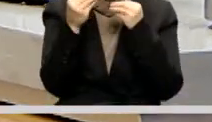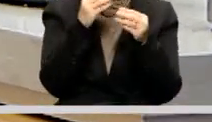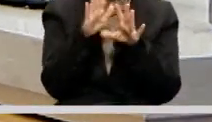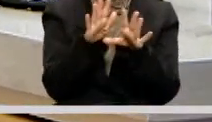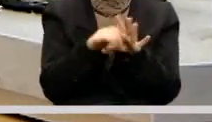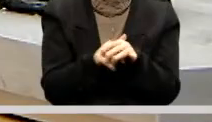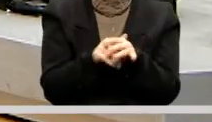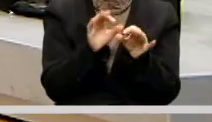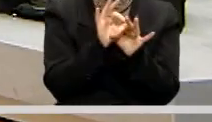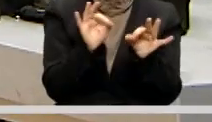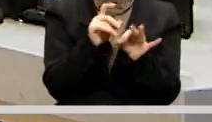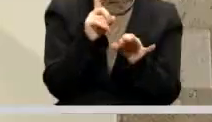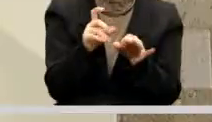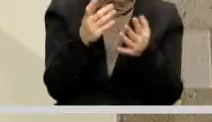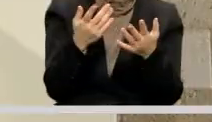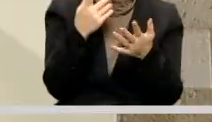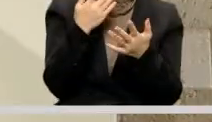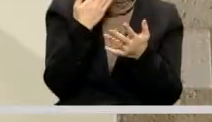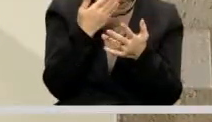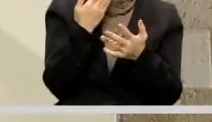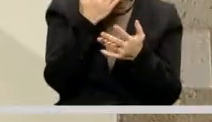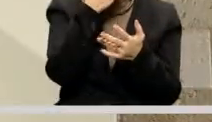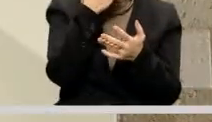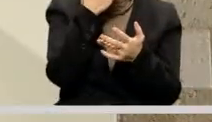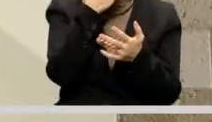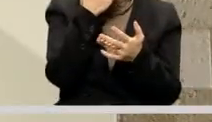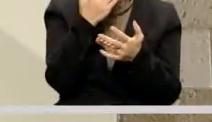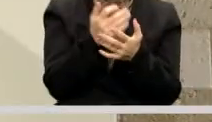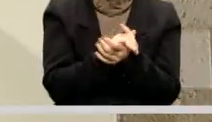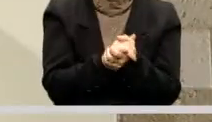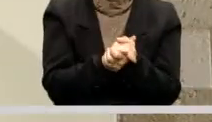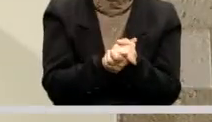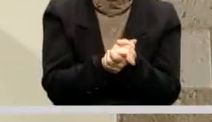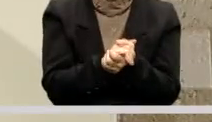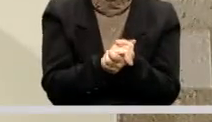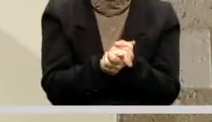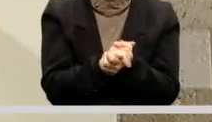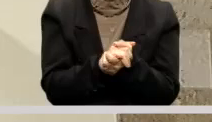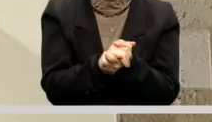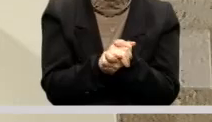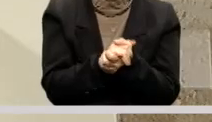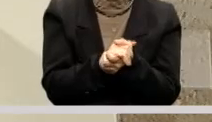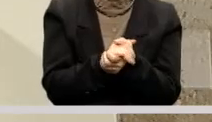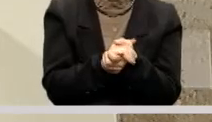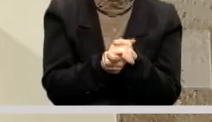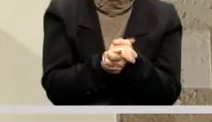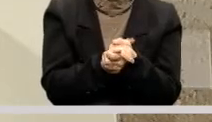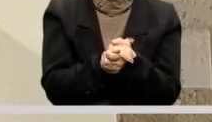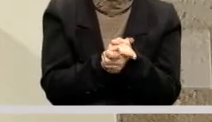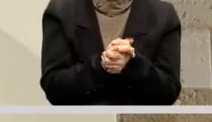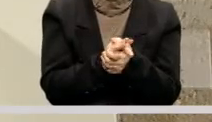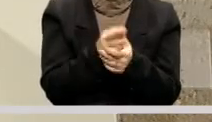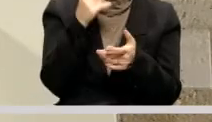gıdalardan, çikolatalardan, şeker şekerdir. Doğalı da şekerdir. Yok. Yapayı da şekerdir.